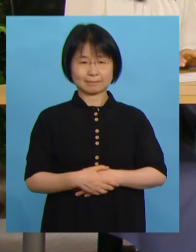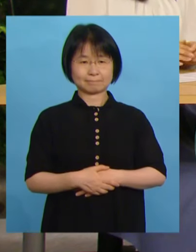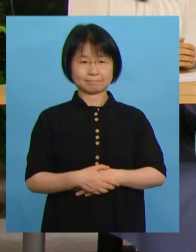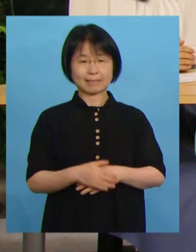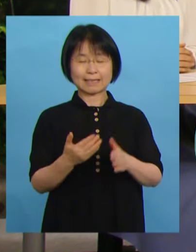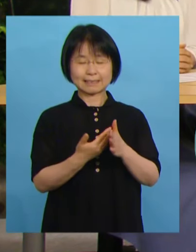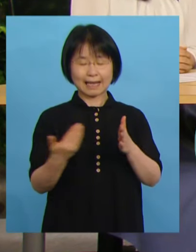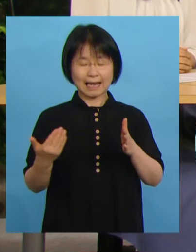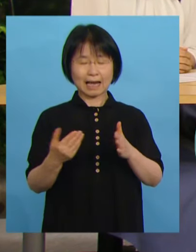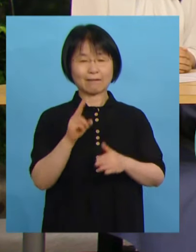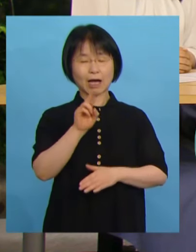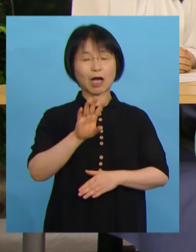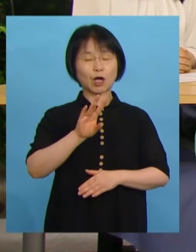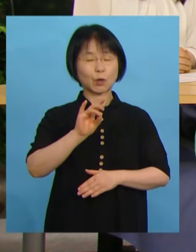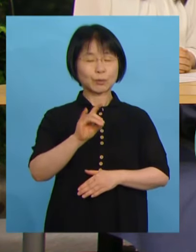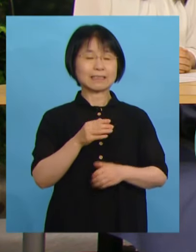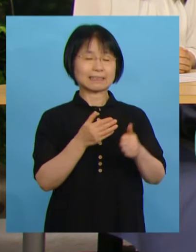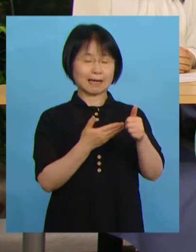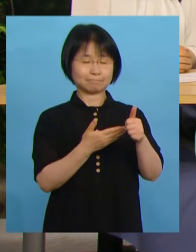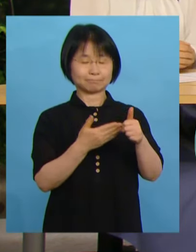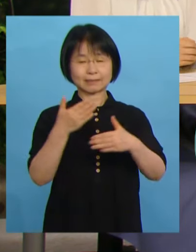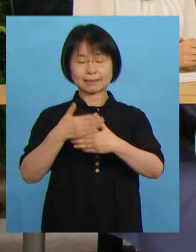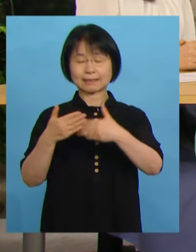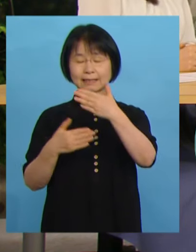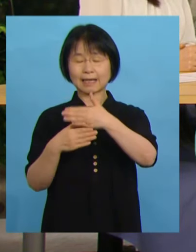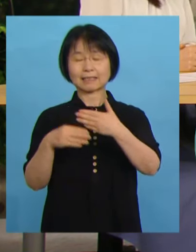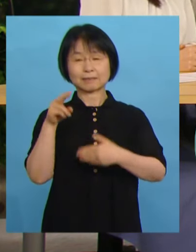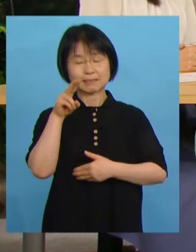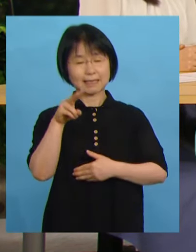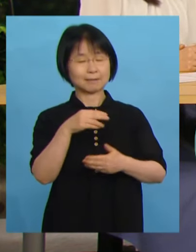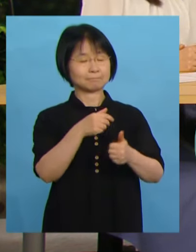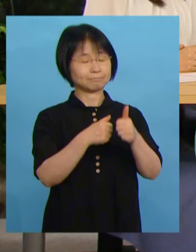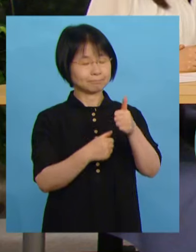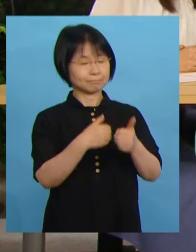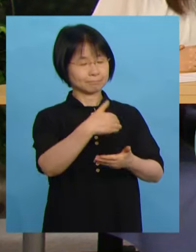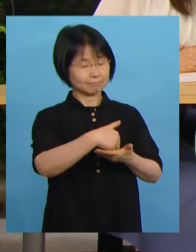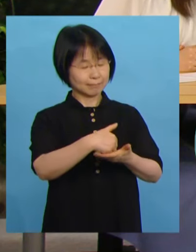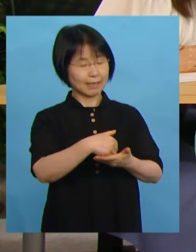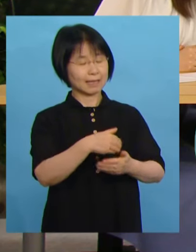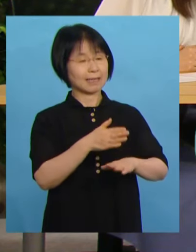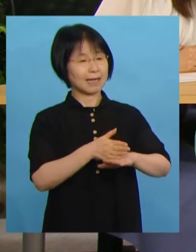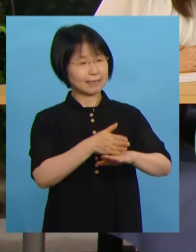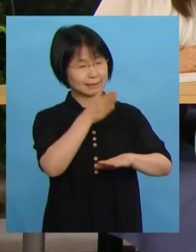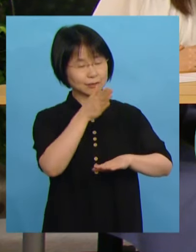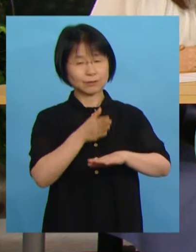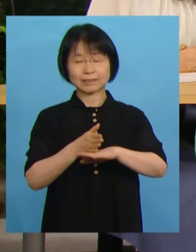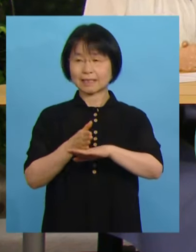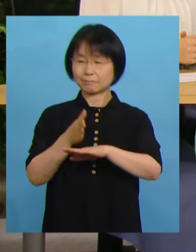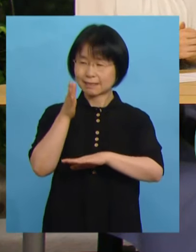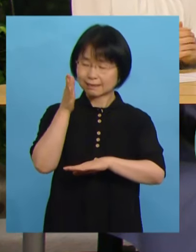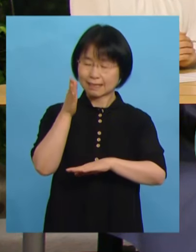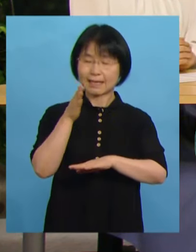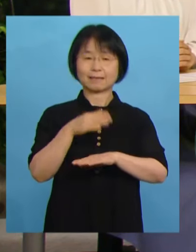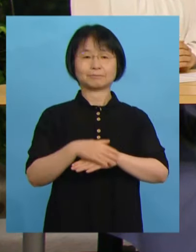は宇木会長柿見さんにお話を伺いしました。ありがとうございました。 ありがとうございました。